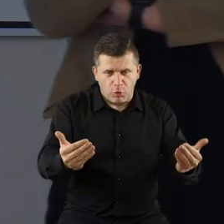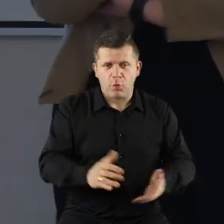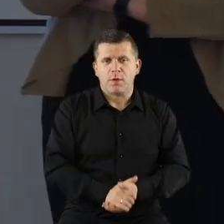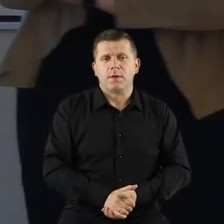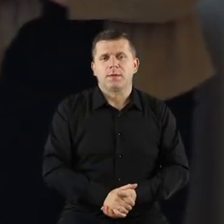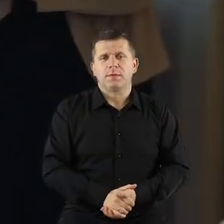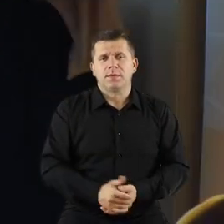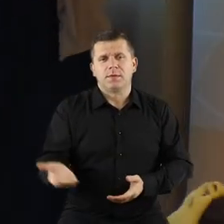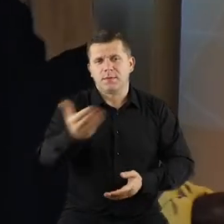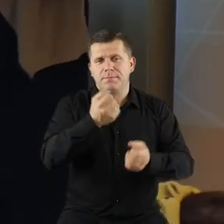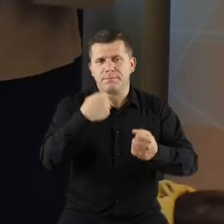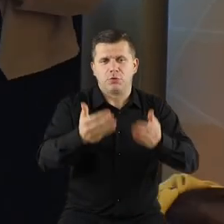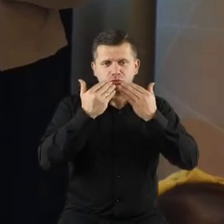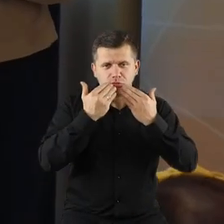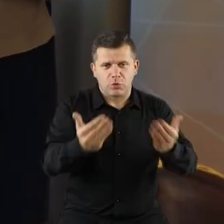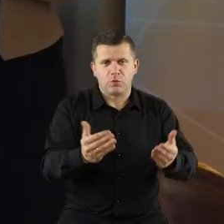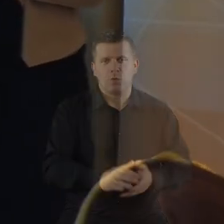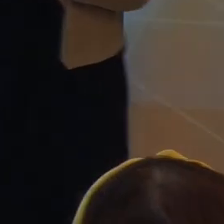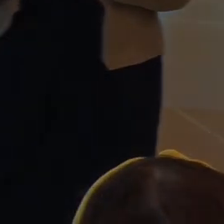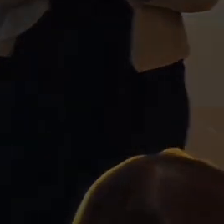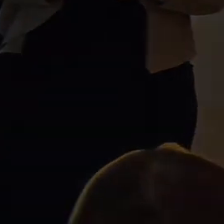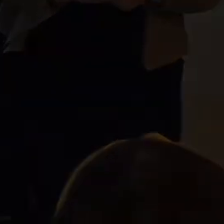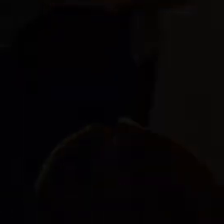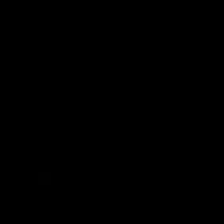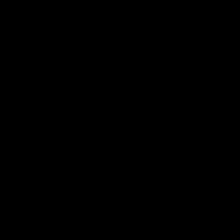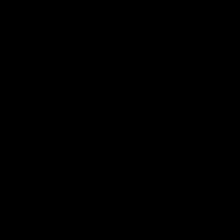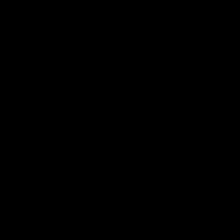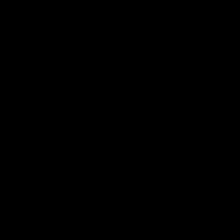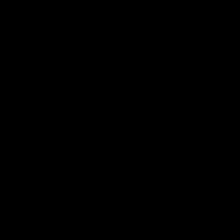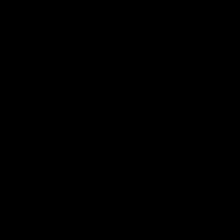państwo też bardzo dziękuję bardzo że wracam poświęcili uwagę